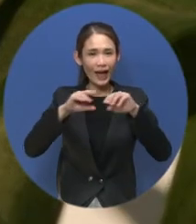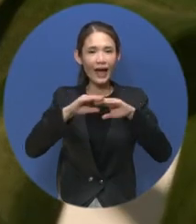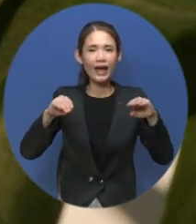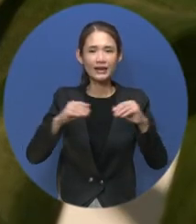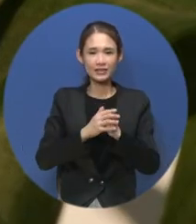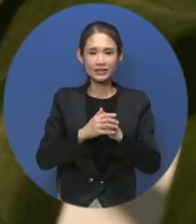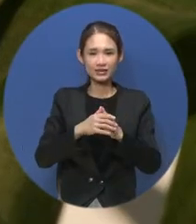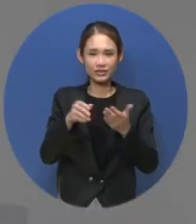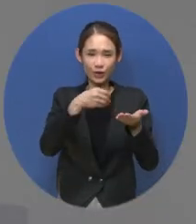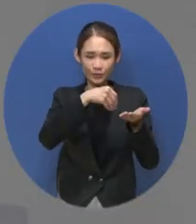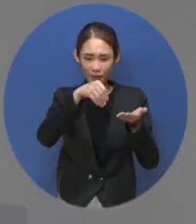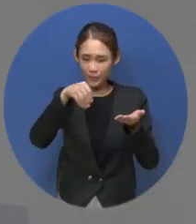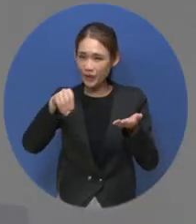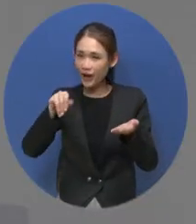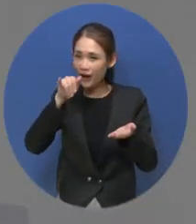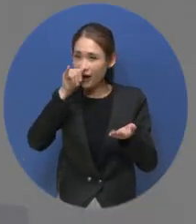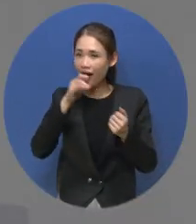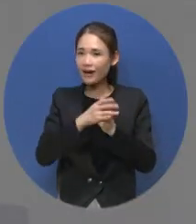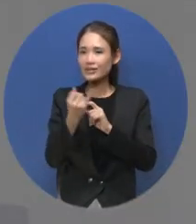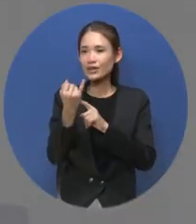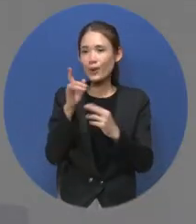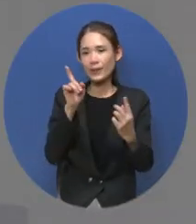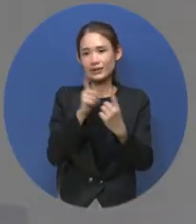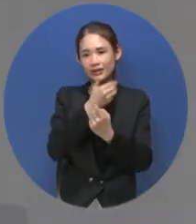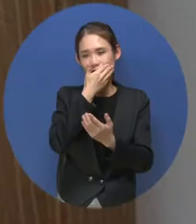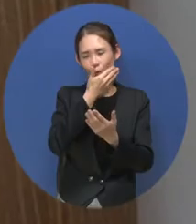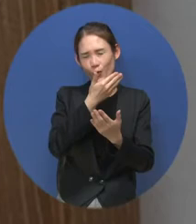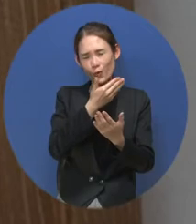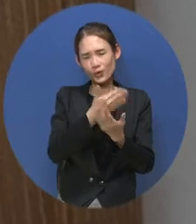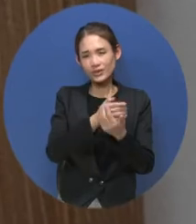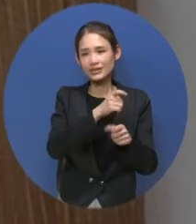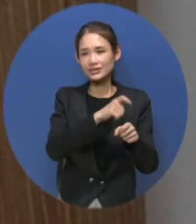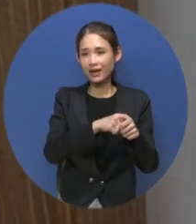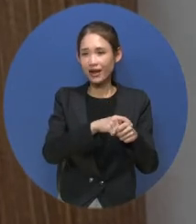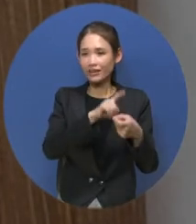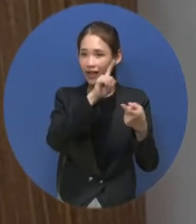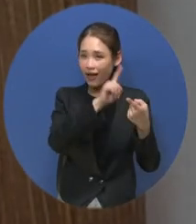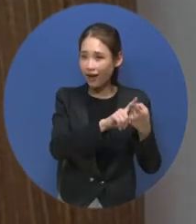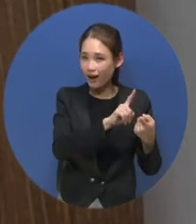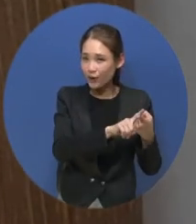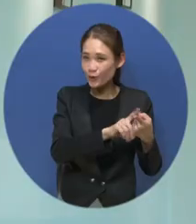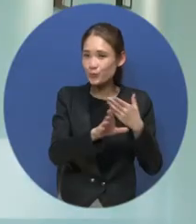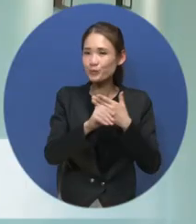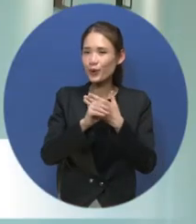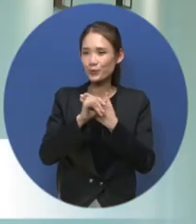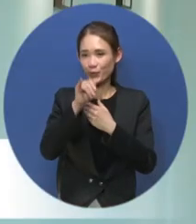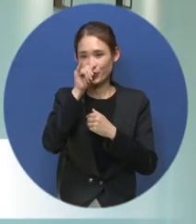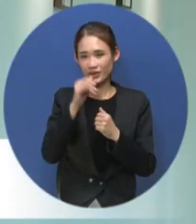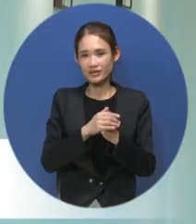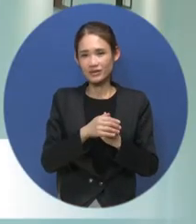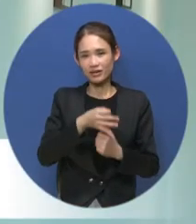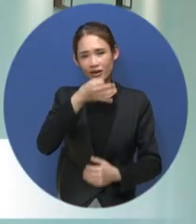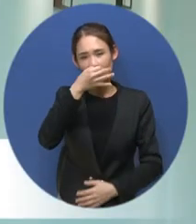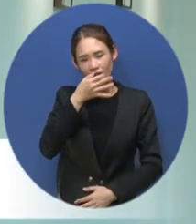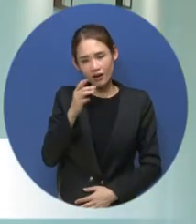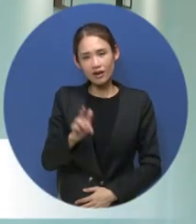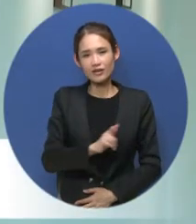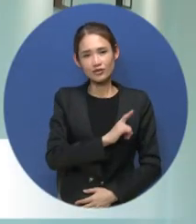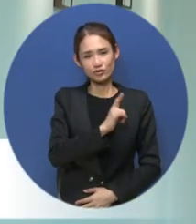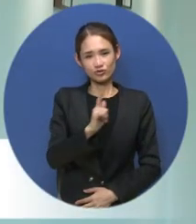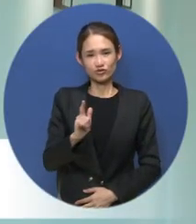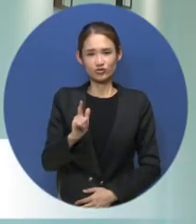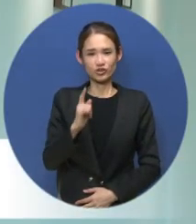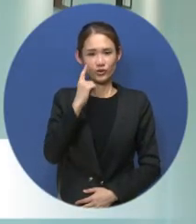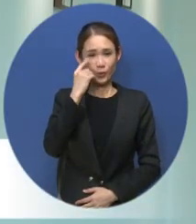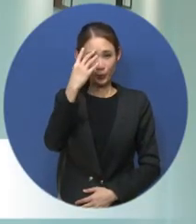담긴 작품들에는 그녀가 만나온 소중한 시간들이 오롯이 배어 있습니다. 힘든 하루 중에 눈앞에